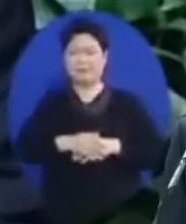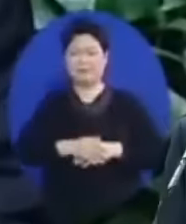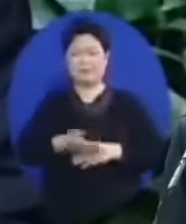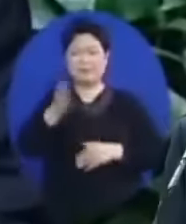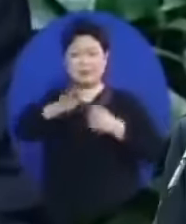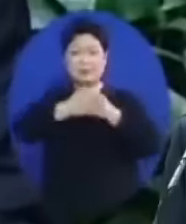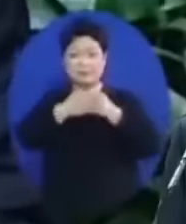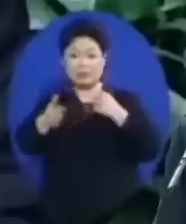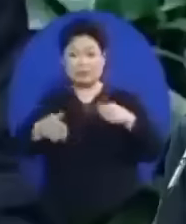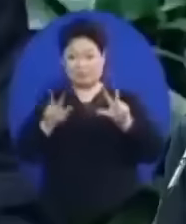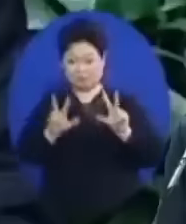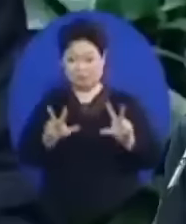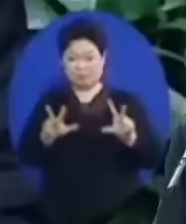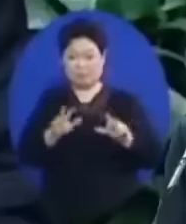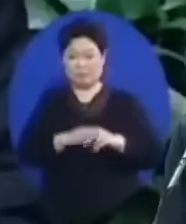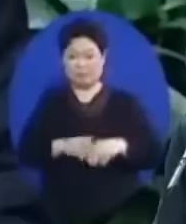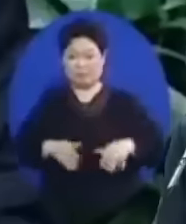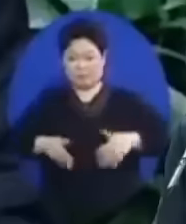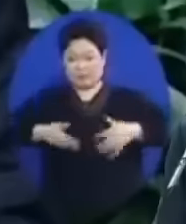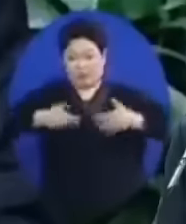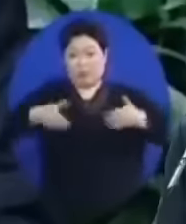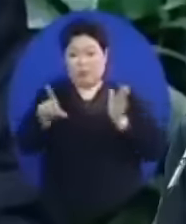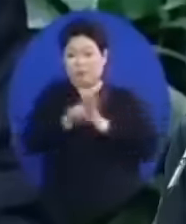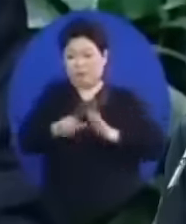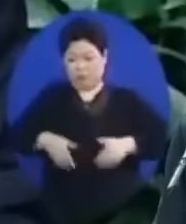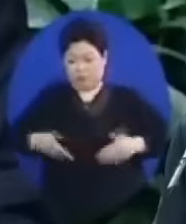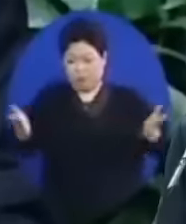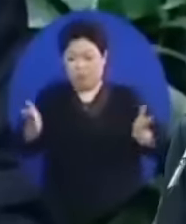그러므로 지금 서둘러 믿을 필요가 없다.